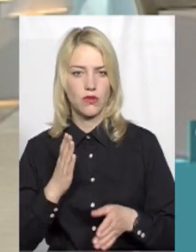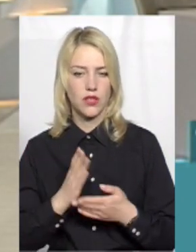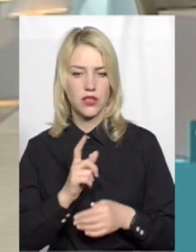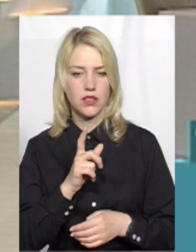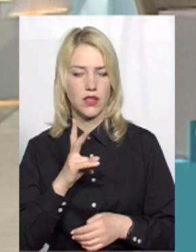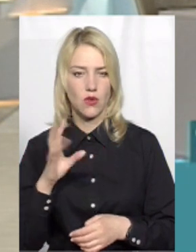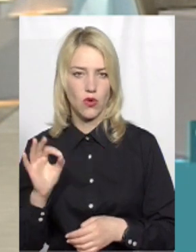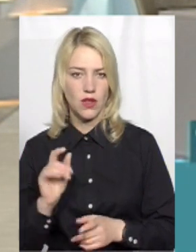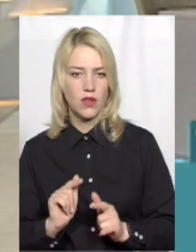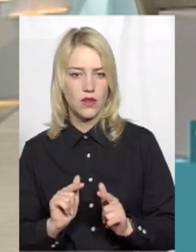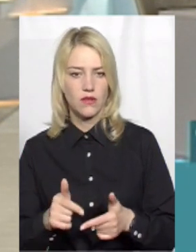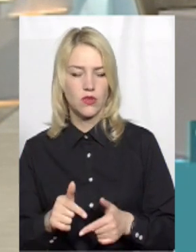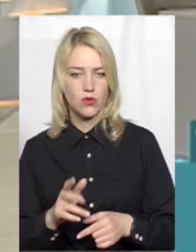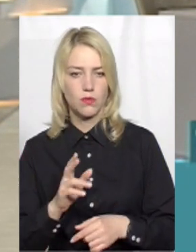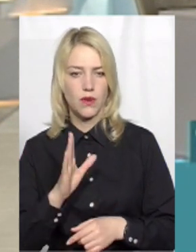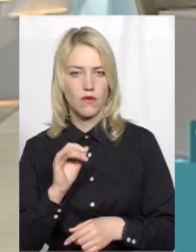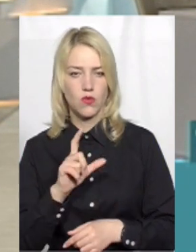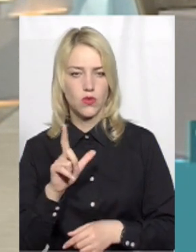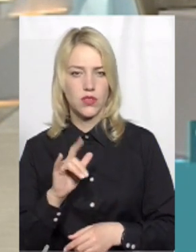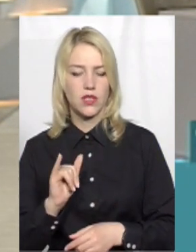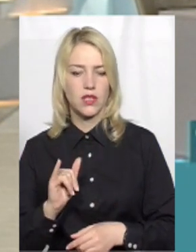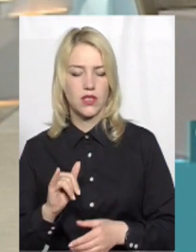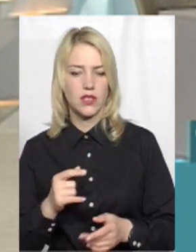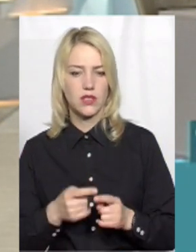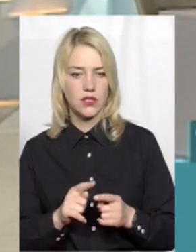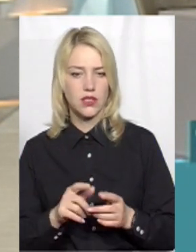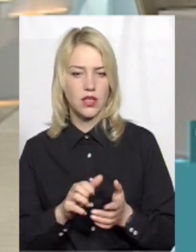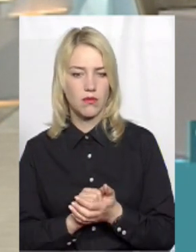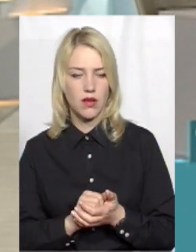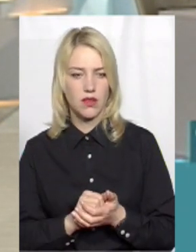ЗНО, тобто вступ до певного вузу, а ЗНО таки займає